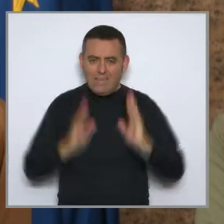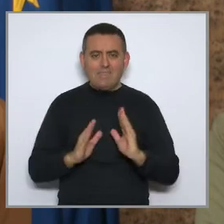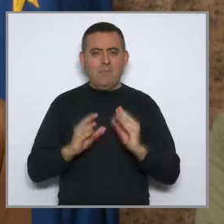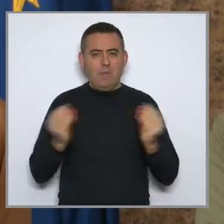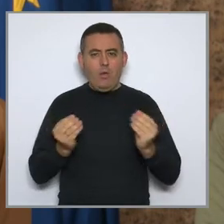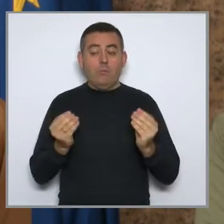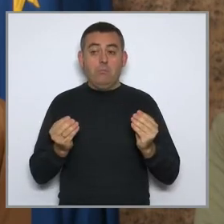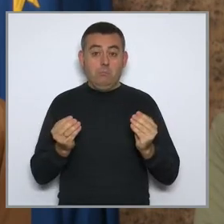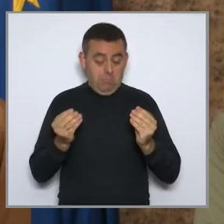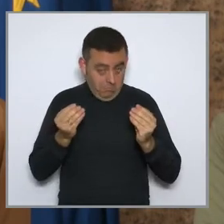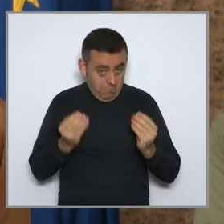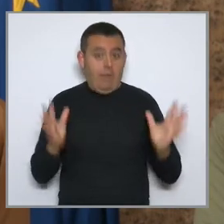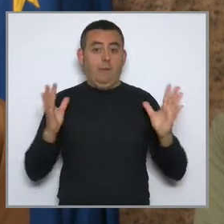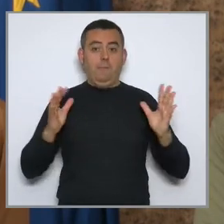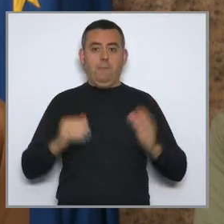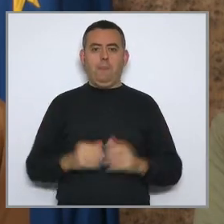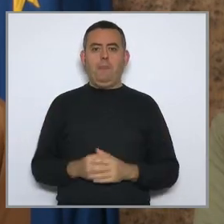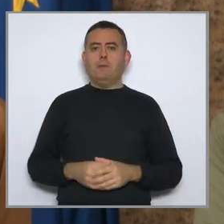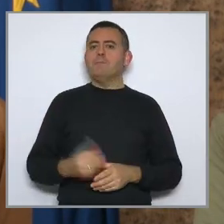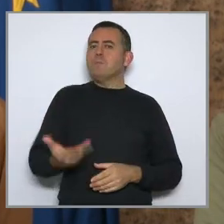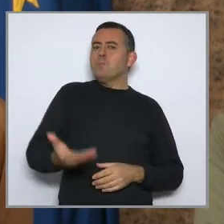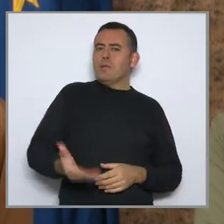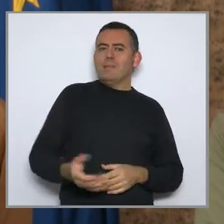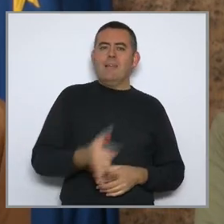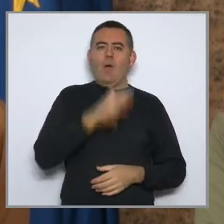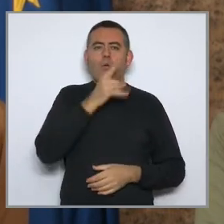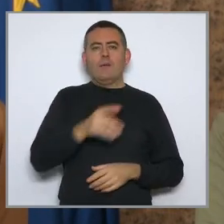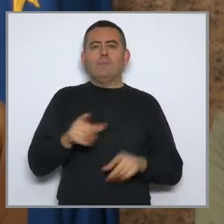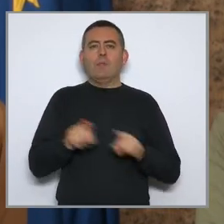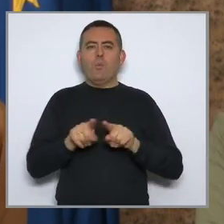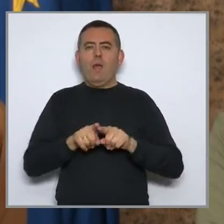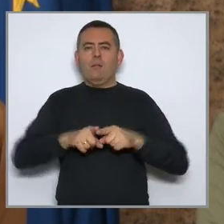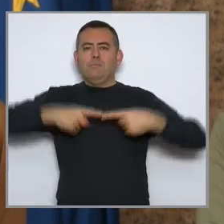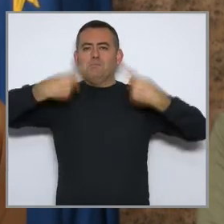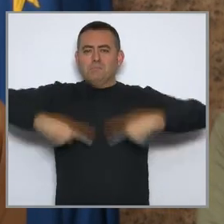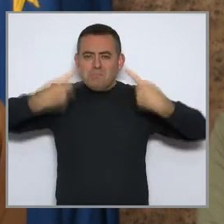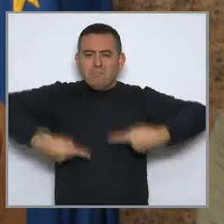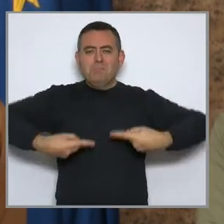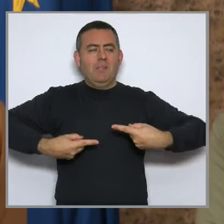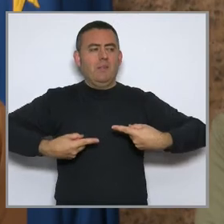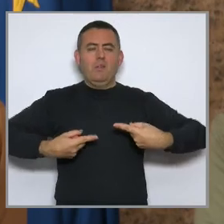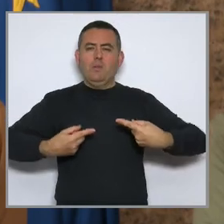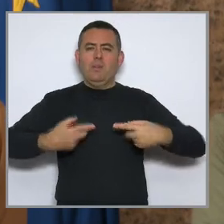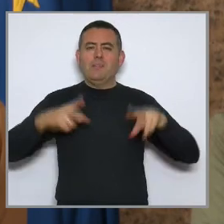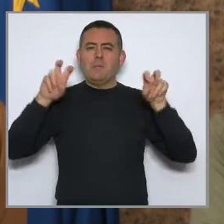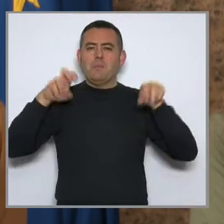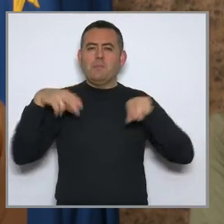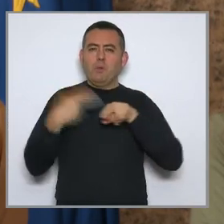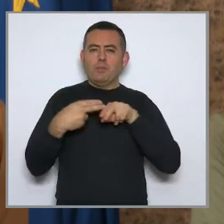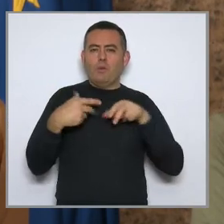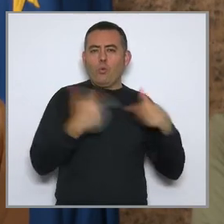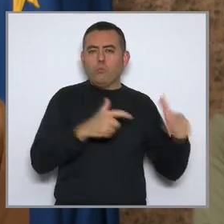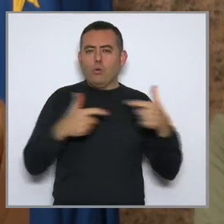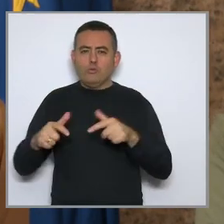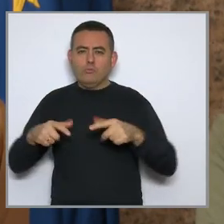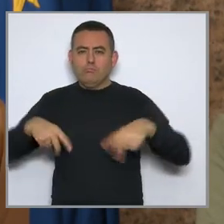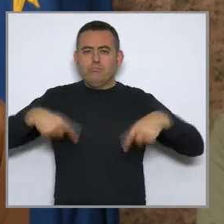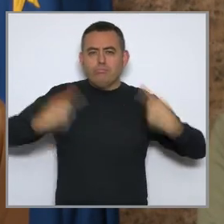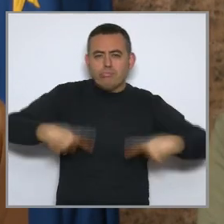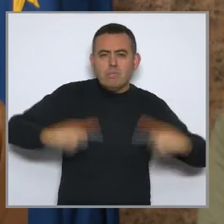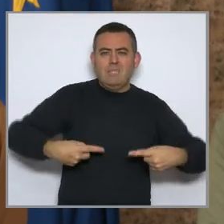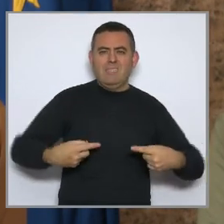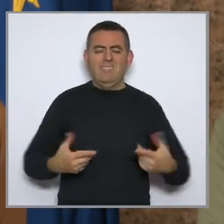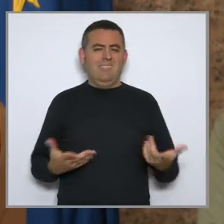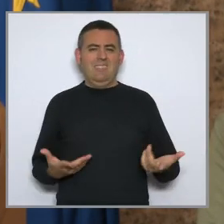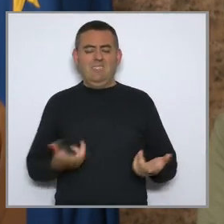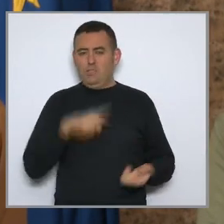que sumem que no hi hagi confrontació estèril en aquest moment, que no hi hagi partidisme i que no hi hagi mirades curtes. Estem en un moment